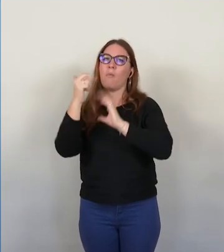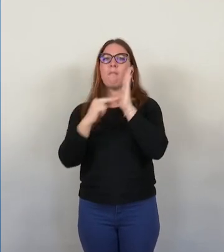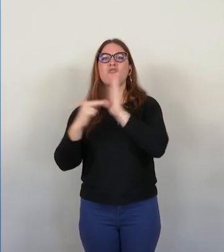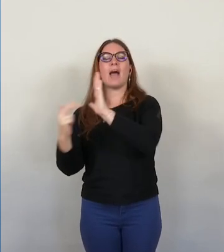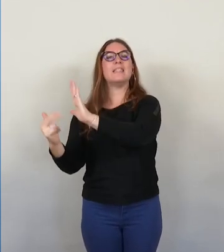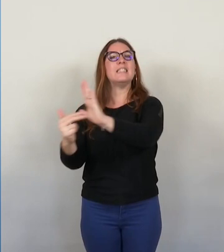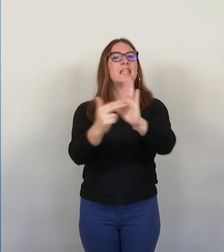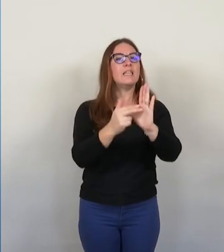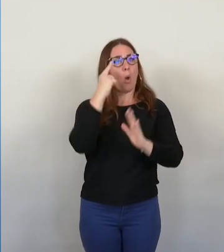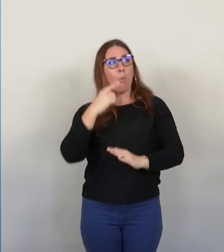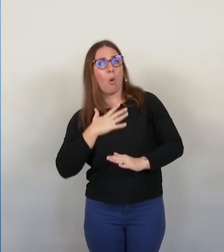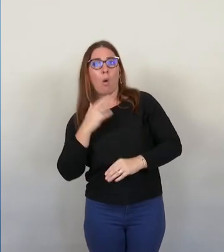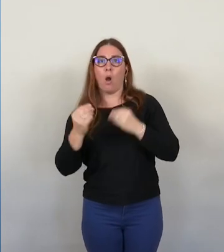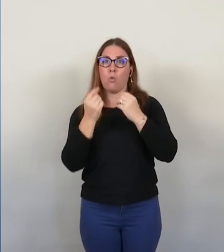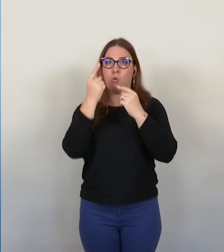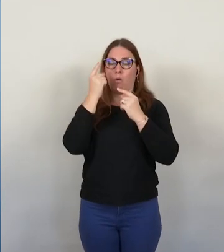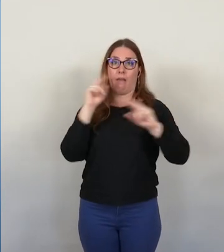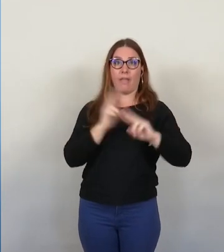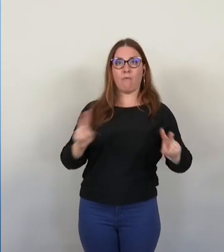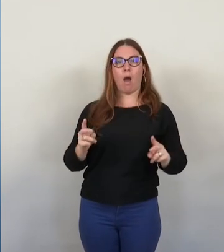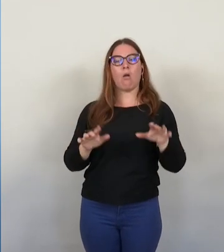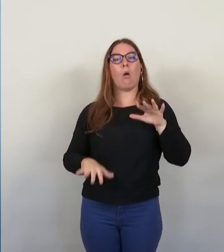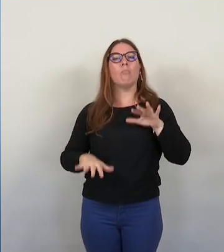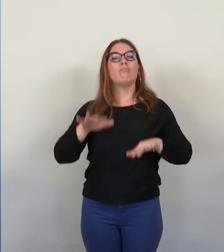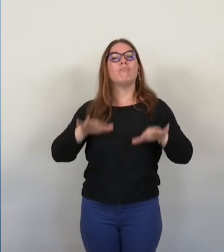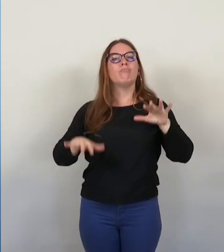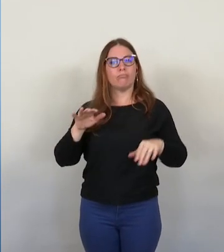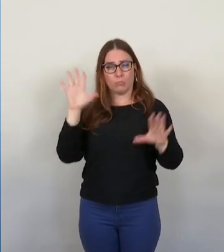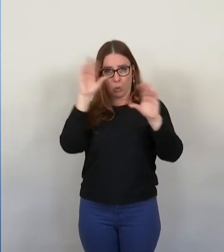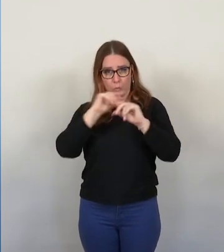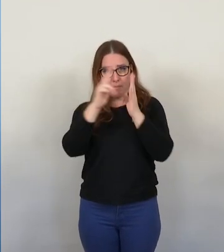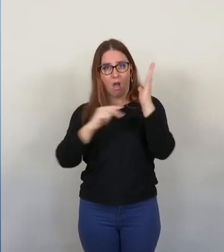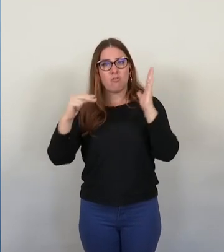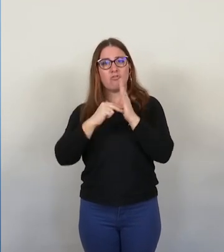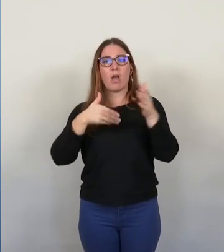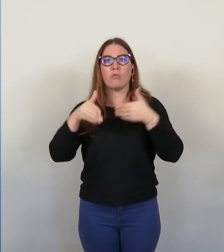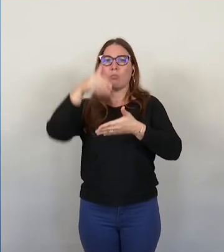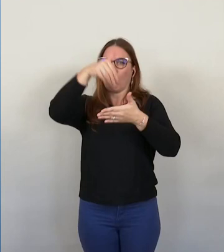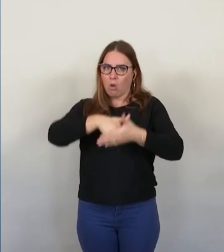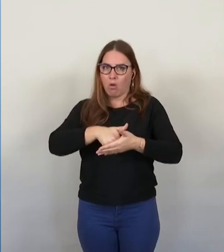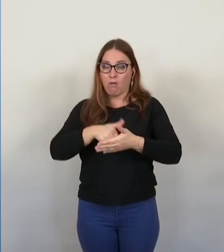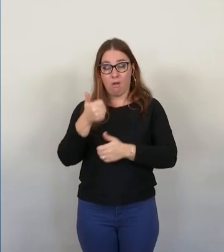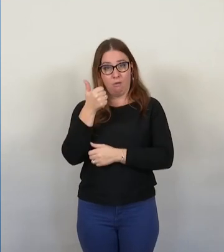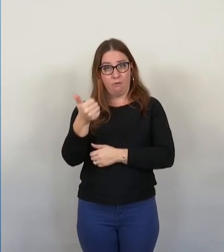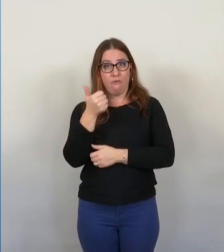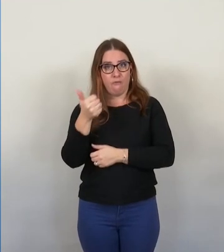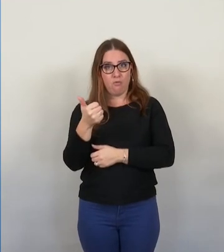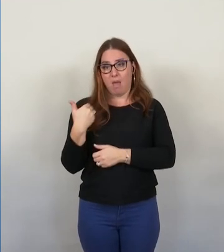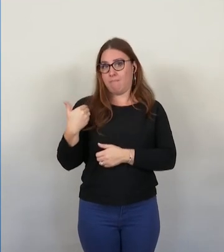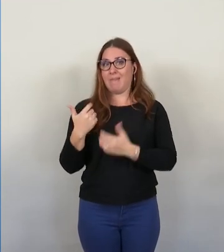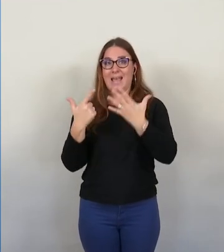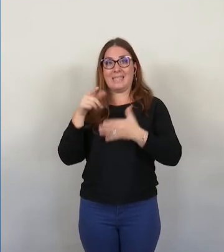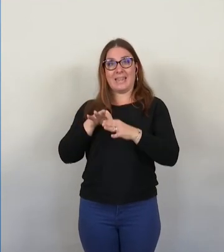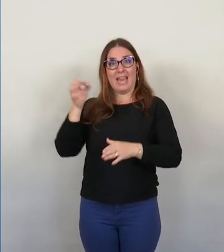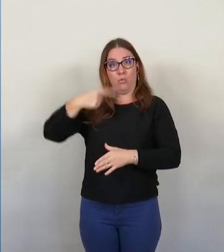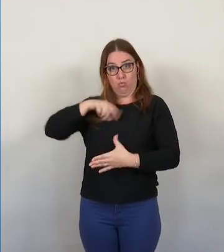qu'elle vous concne ou non car souvenez-vous Monsieur le Maire c'est au nom d'une charte de fonctionnement interne que vous avez exclué CP élus que nous